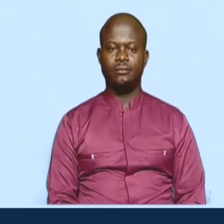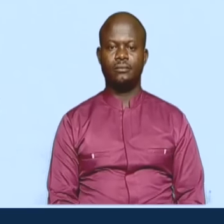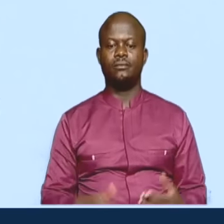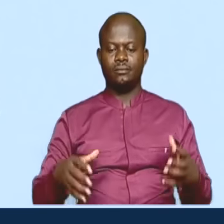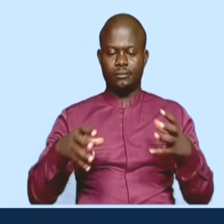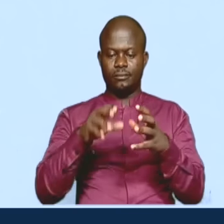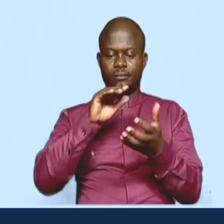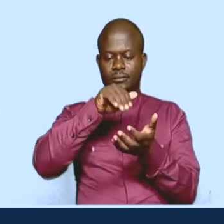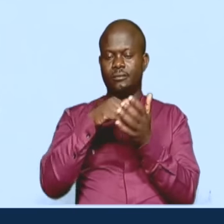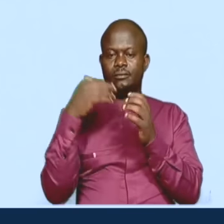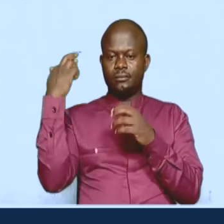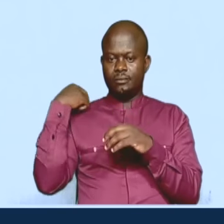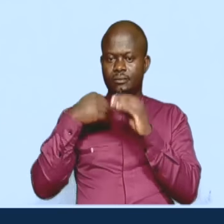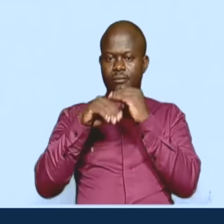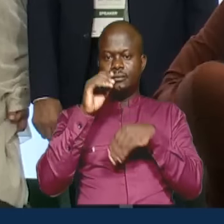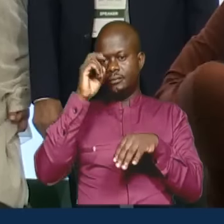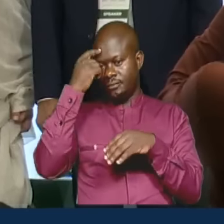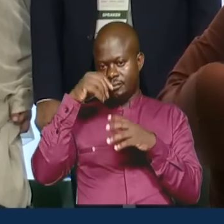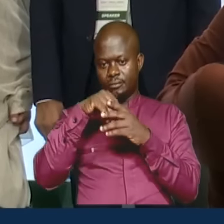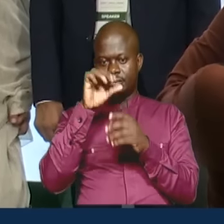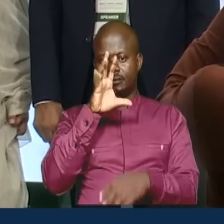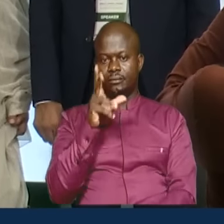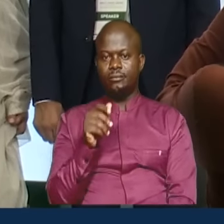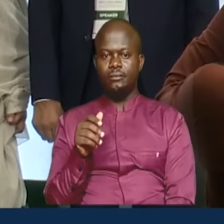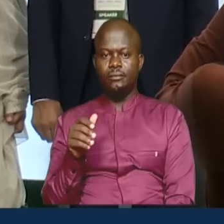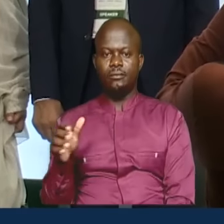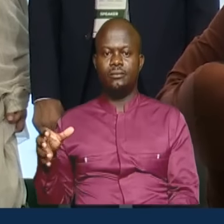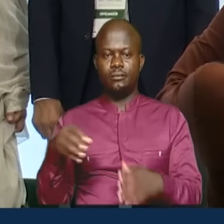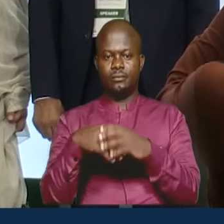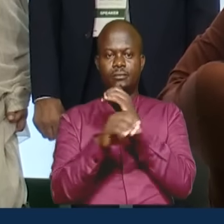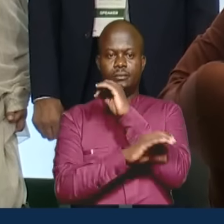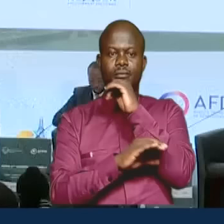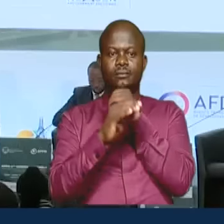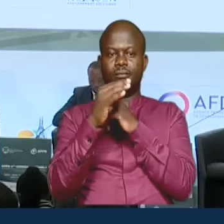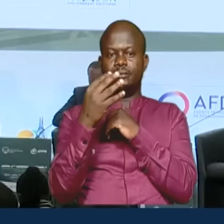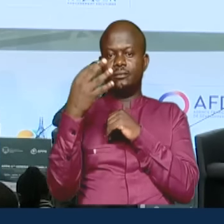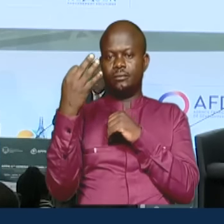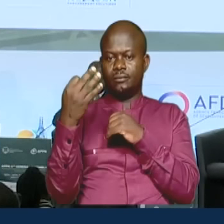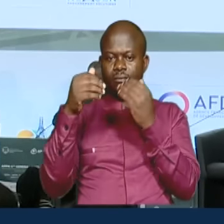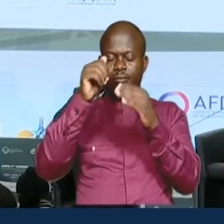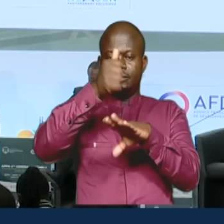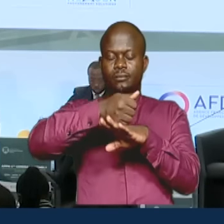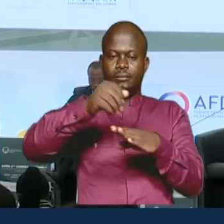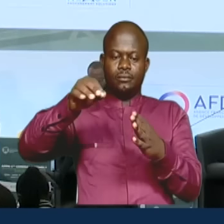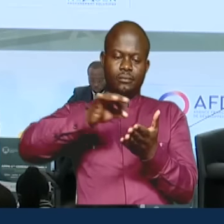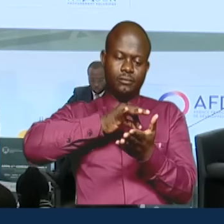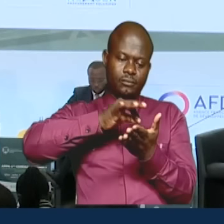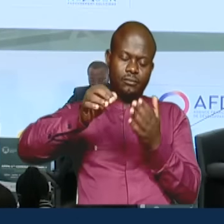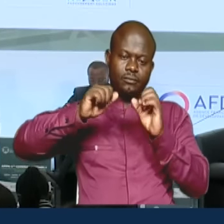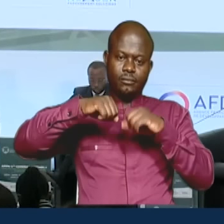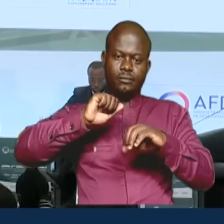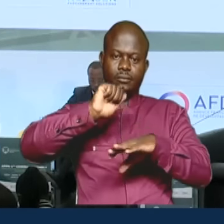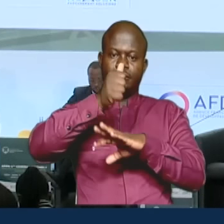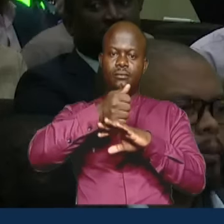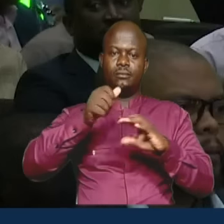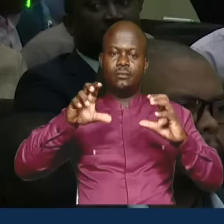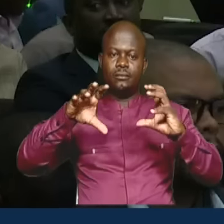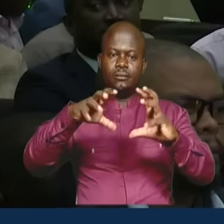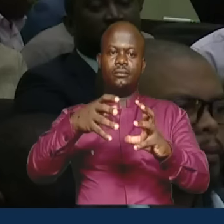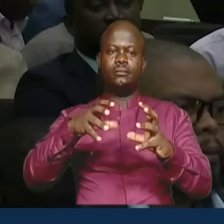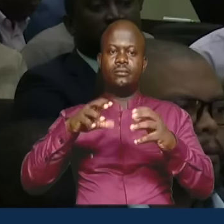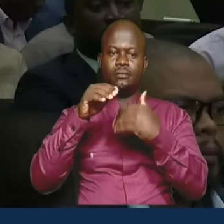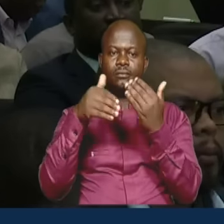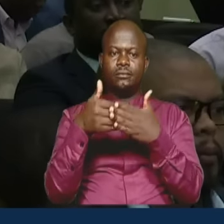Ihuriro ry'ibigo bishinzwe amasoko ya leta muri Afrika rihuje hamwe ibihugu 43 byashyizeho umukono ku masezerano ashyiraho irihuriro.